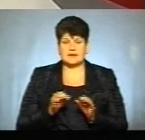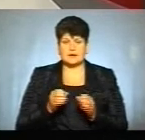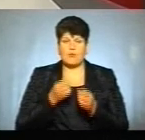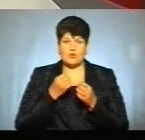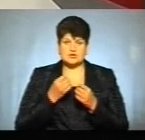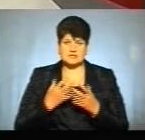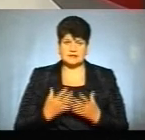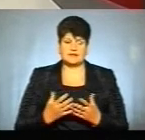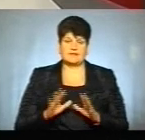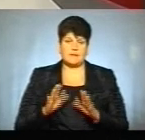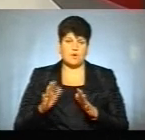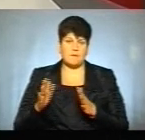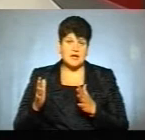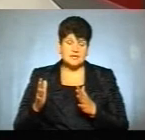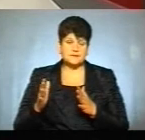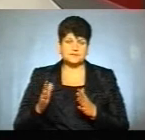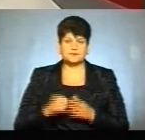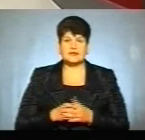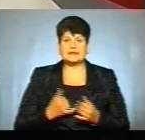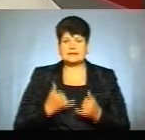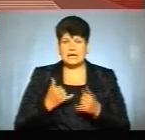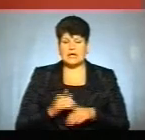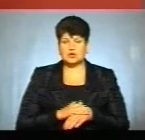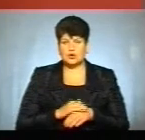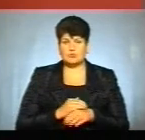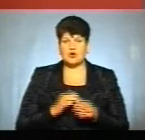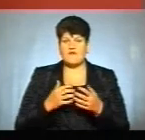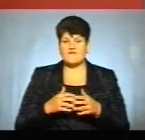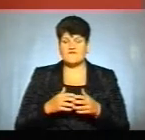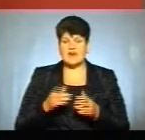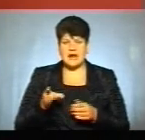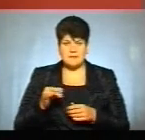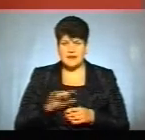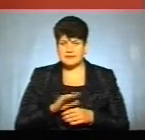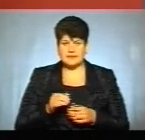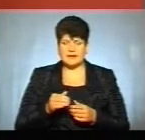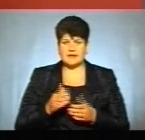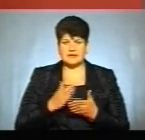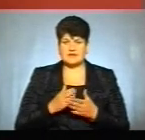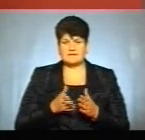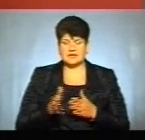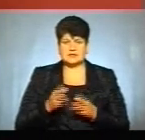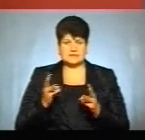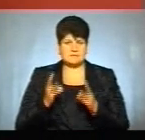позитивних якихось моментів. Тобто для доброго фермера це однозначно не вихід, коли спалювати природні